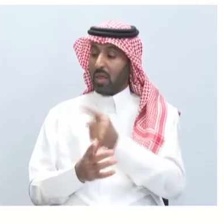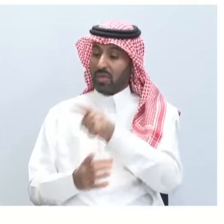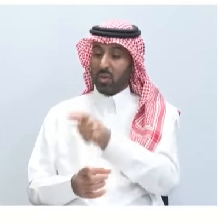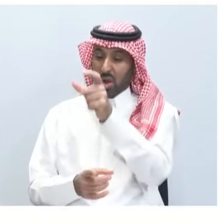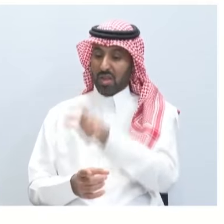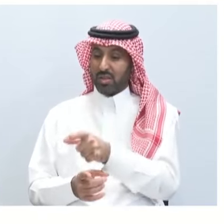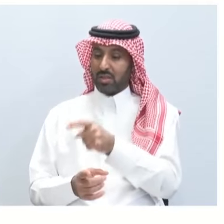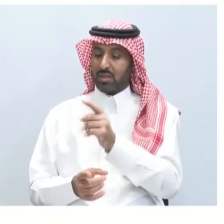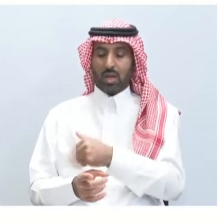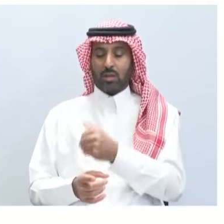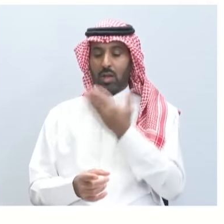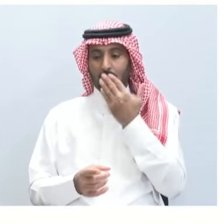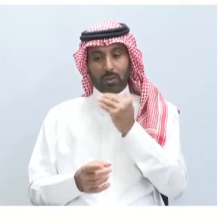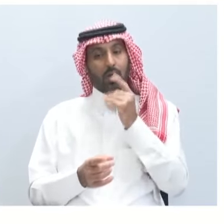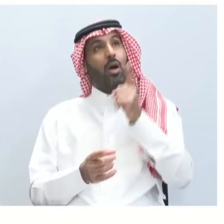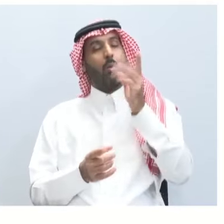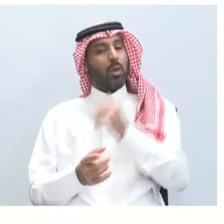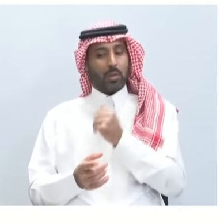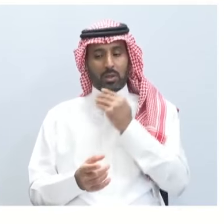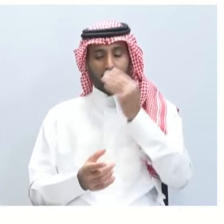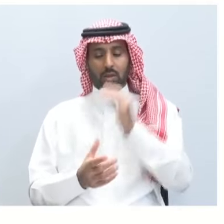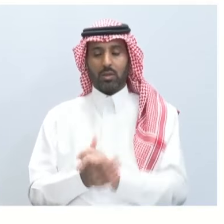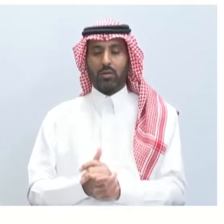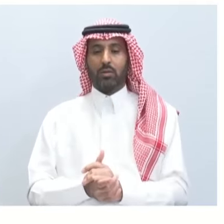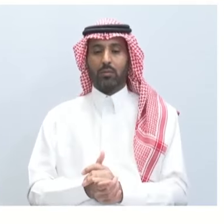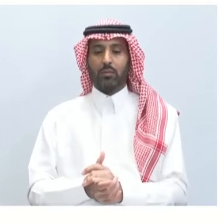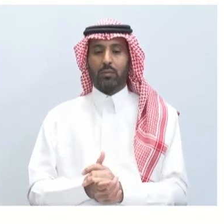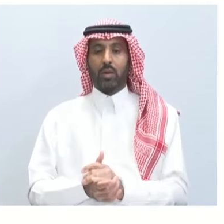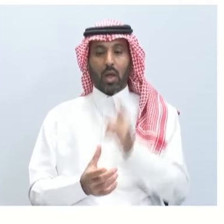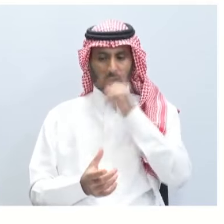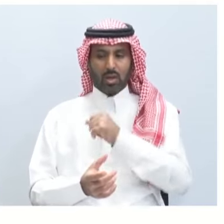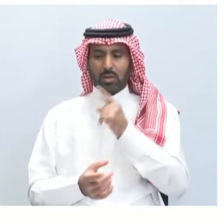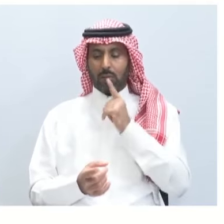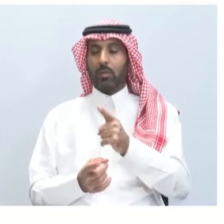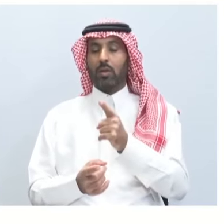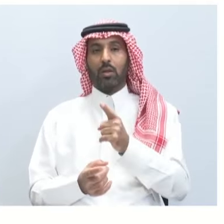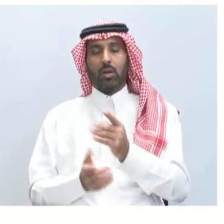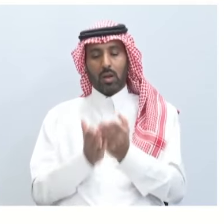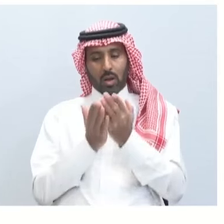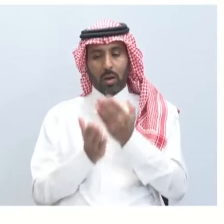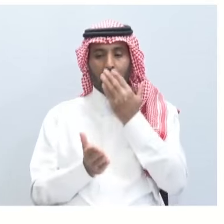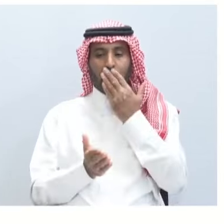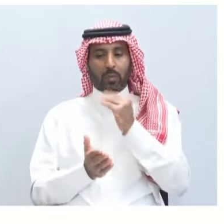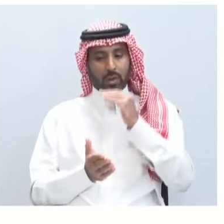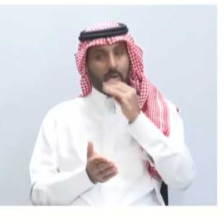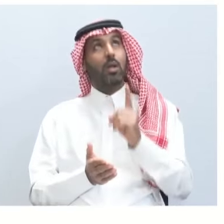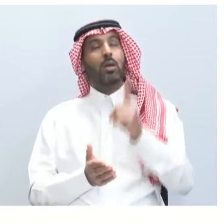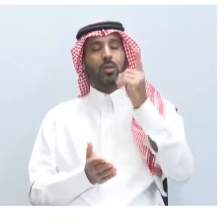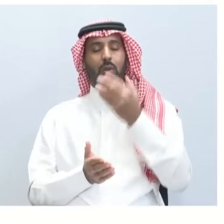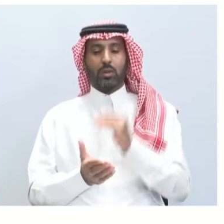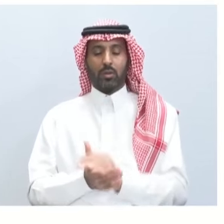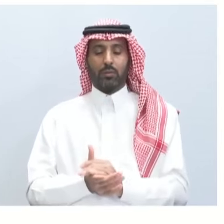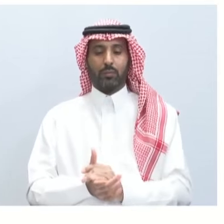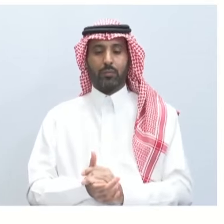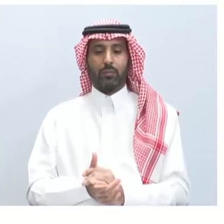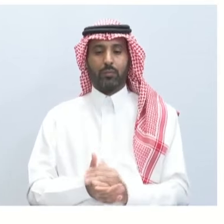الله عز وجل ام لم يشكر الله عز وجل لهذا نبادر جميعا في اننا في اننا نحرص على شكر الله عز